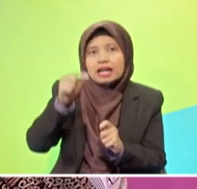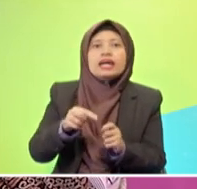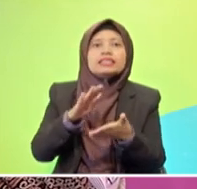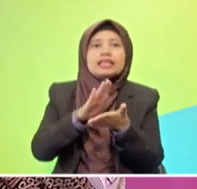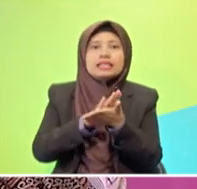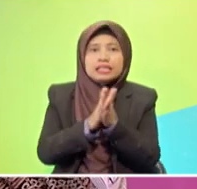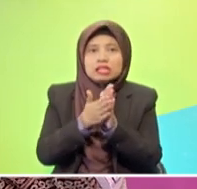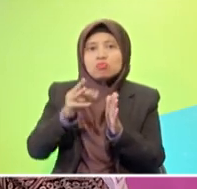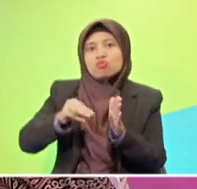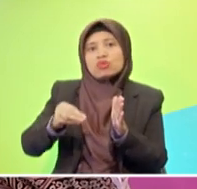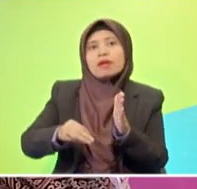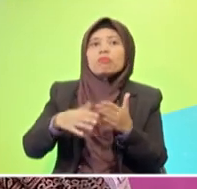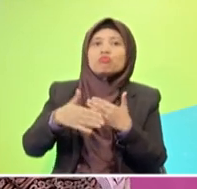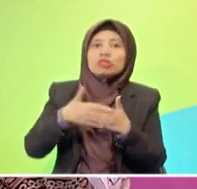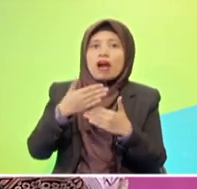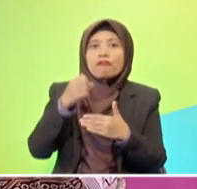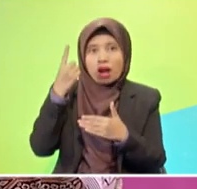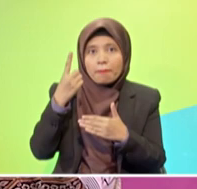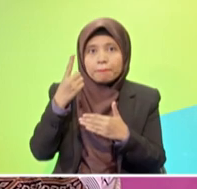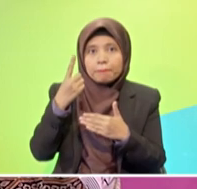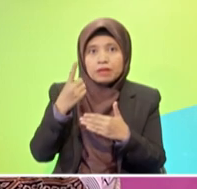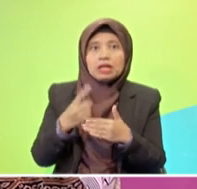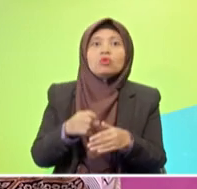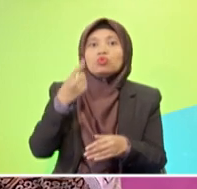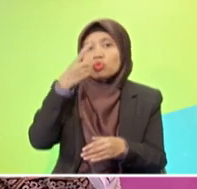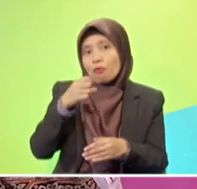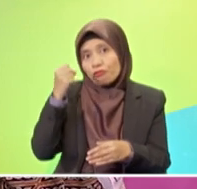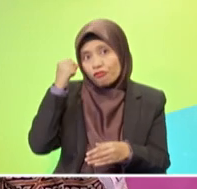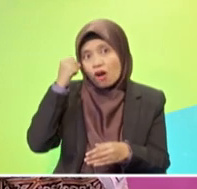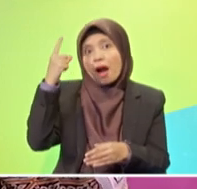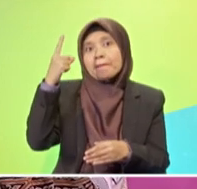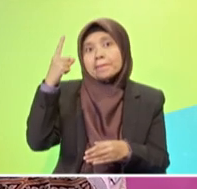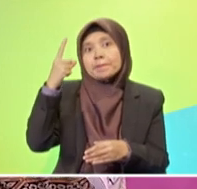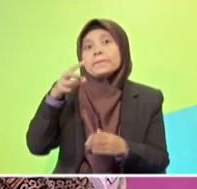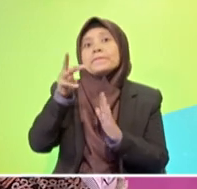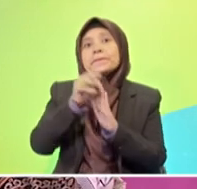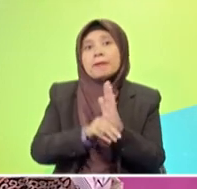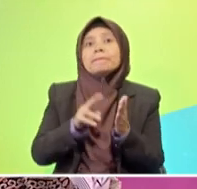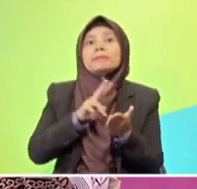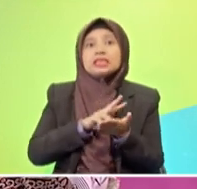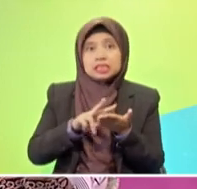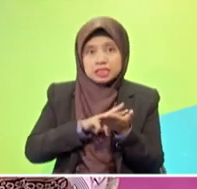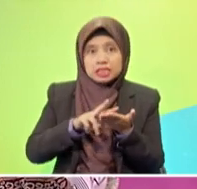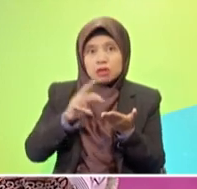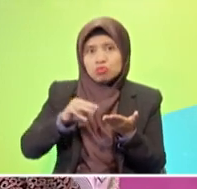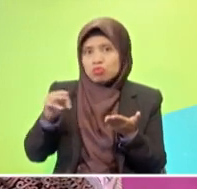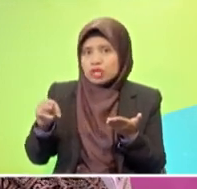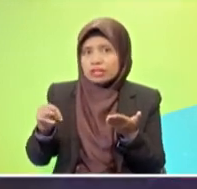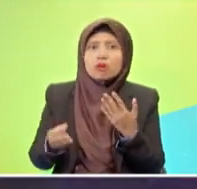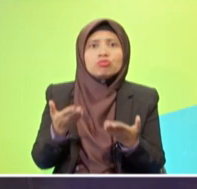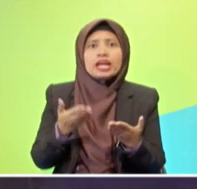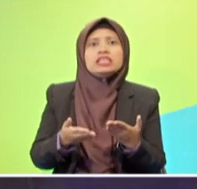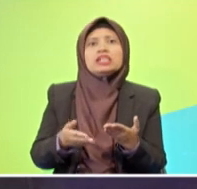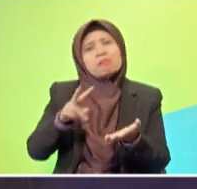sebab pemahaman membaca kita ulang sekali lagi pemahaman membaca sebab murid kadang-kadang dia baca